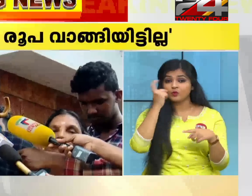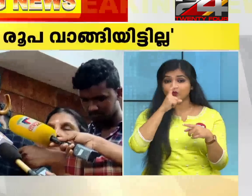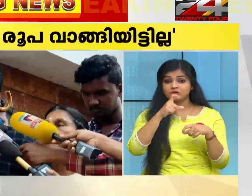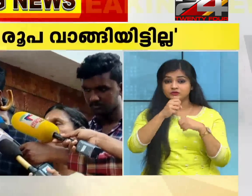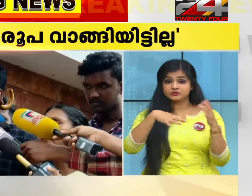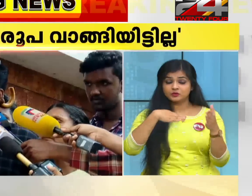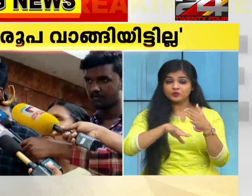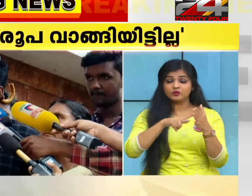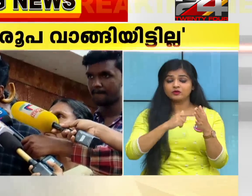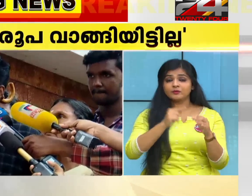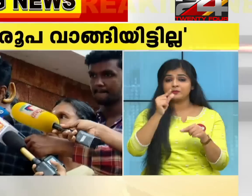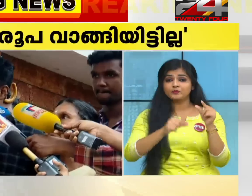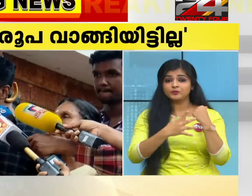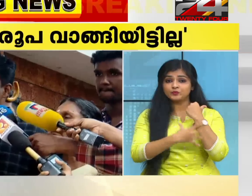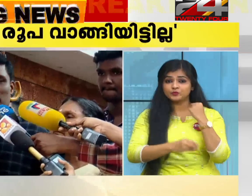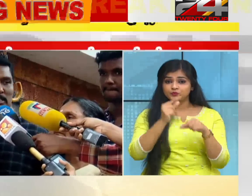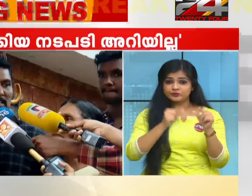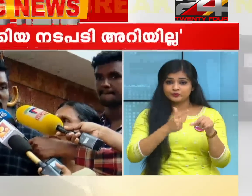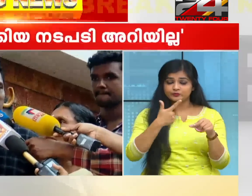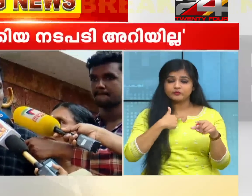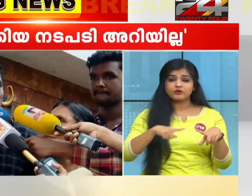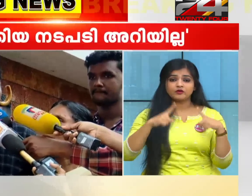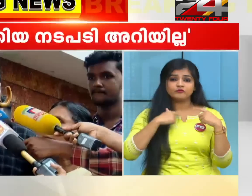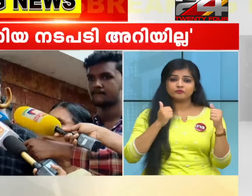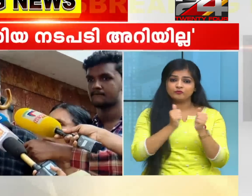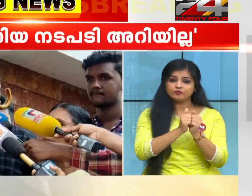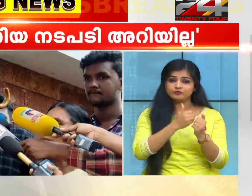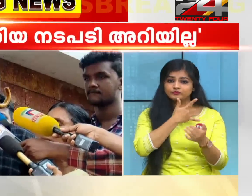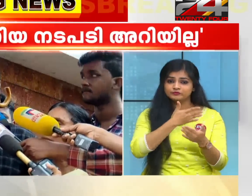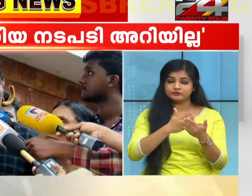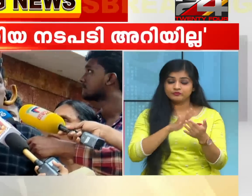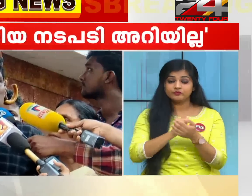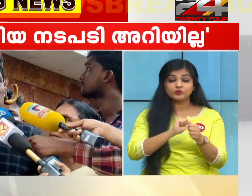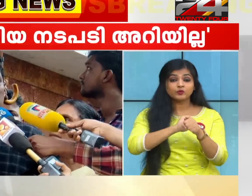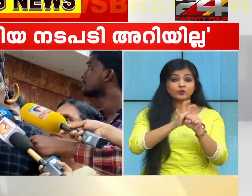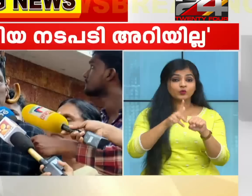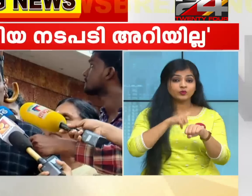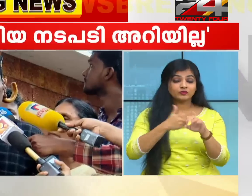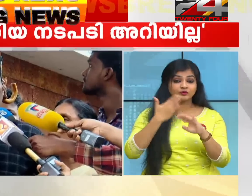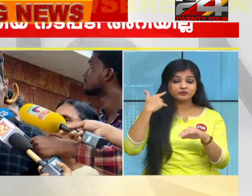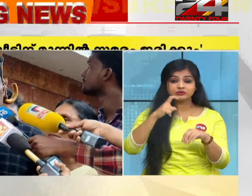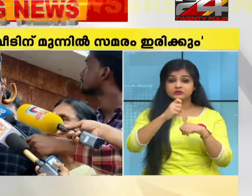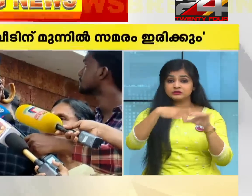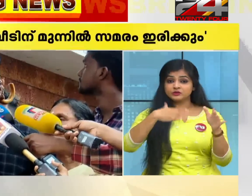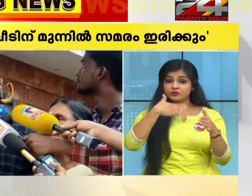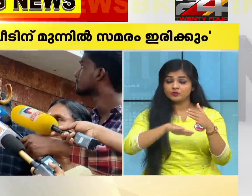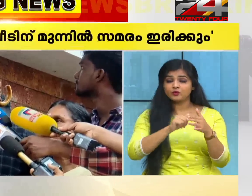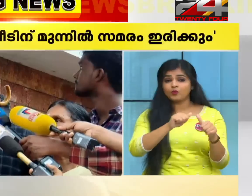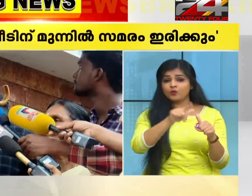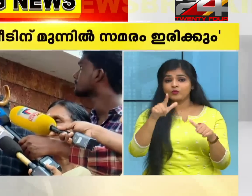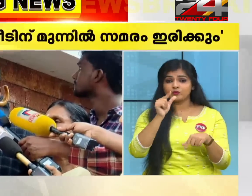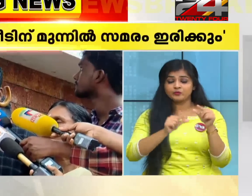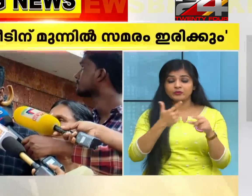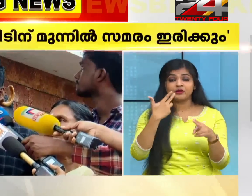പാവപ്പെട്ട മനുഷ്യന്മാരുടെ കൂടെ ജീവിച്ചു പോയ മനുഷ്യനാണ് ഞാൻ. ഈ കോവിഡ് കാലത്ത് ഈ നഗരത്തിനകത്തുള്ള മുഴുവൻ മനുഷ്യർക്ക്,